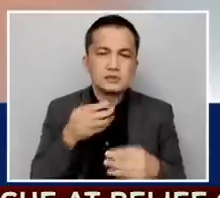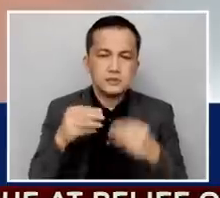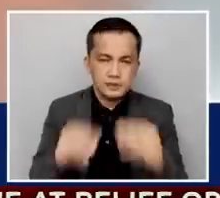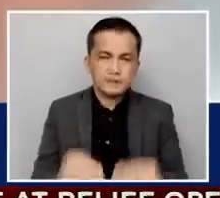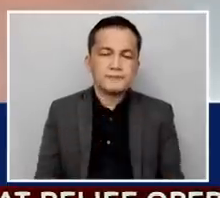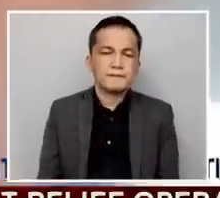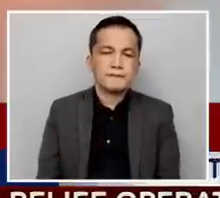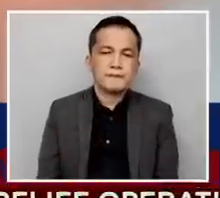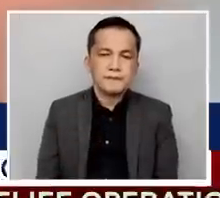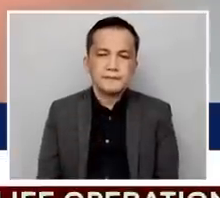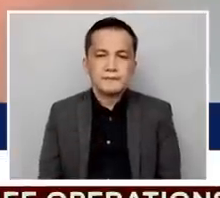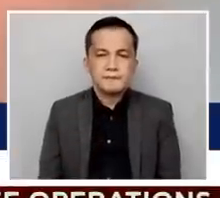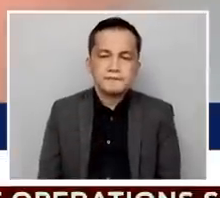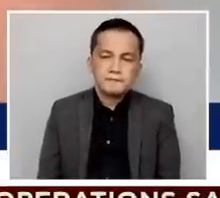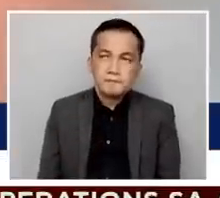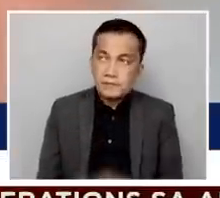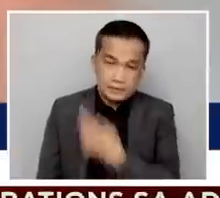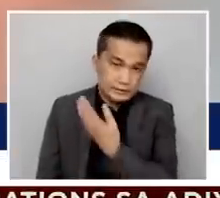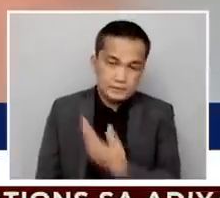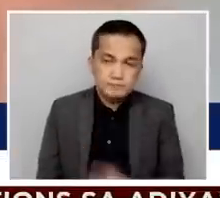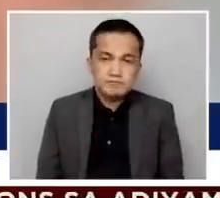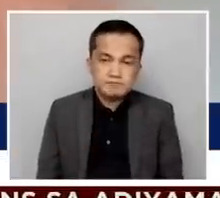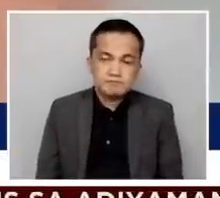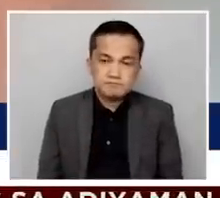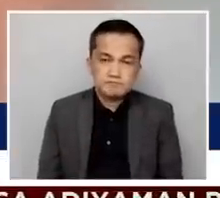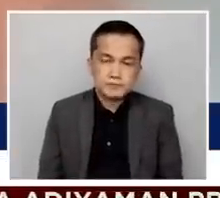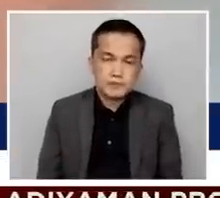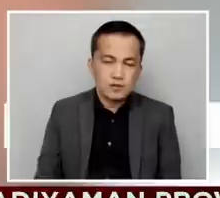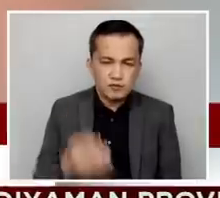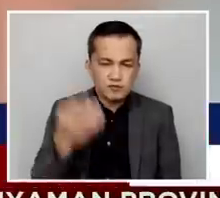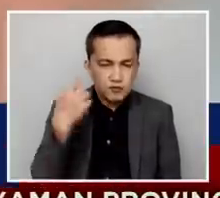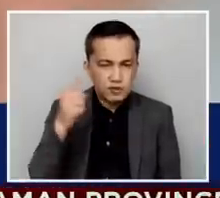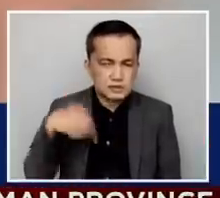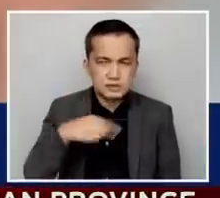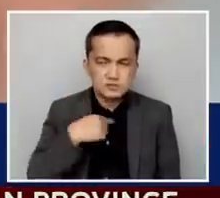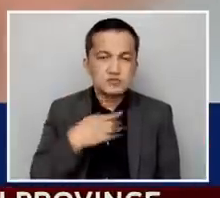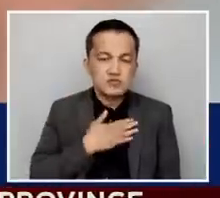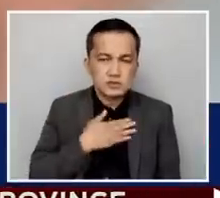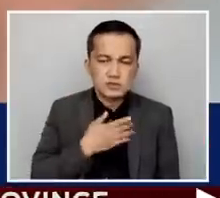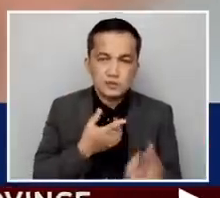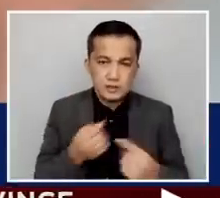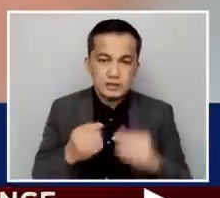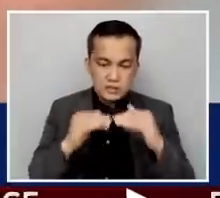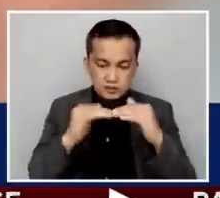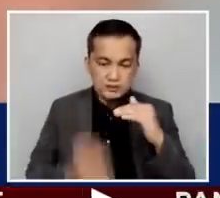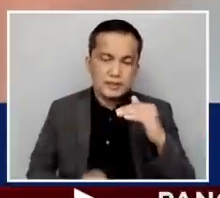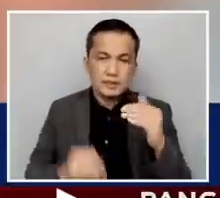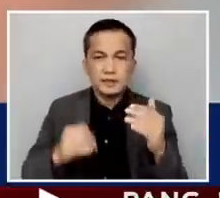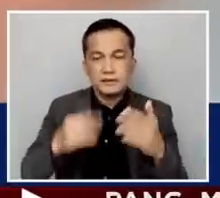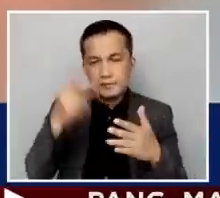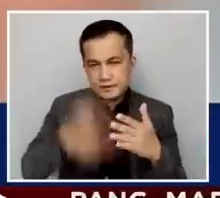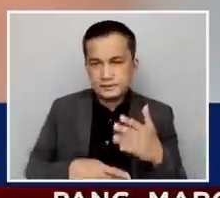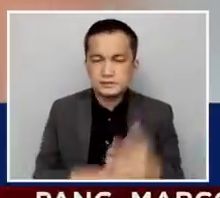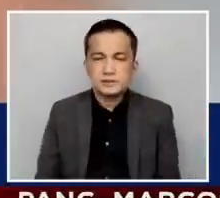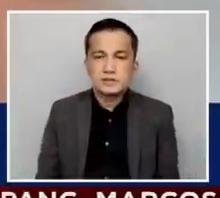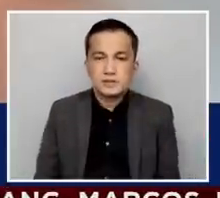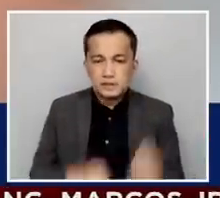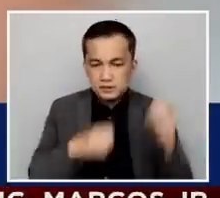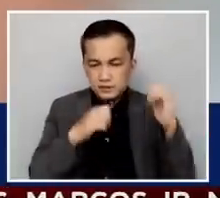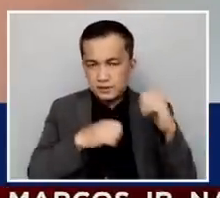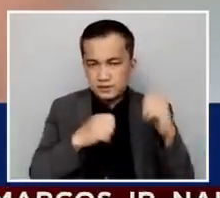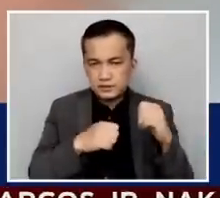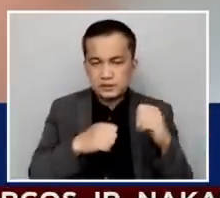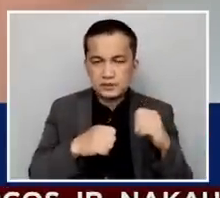Initial pressure po sa atin, no, is to really bring down the retail price. We were expecting the retail price to